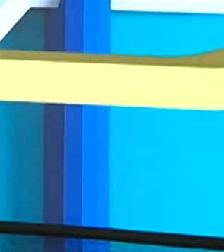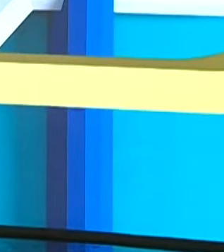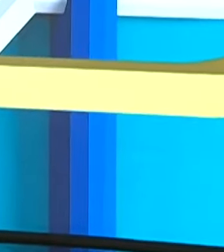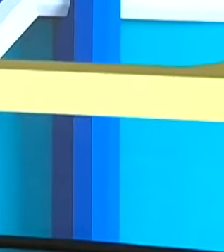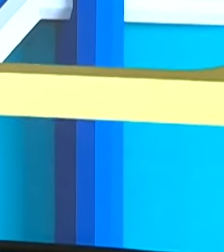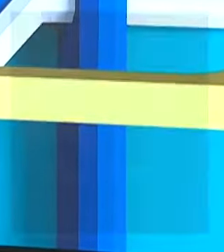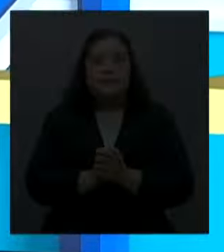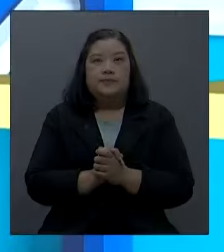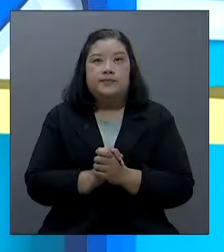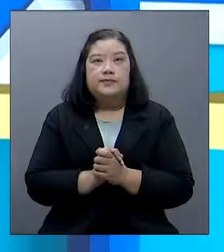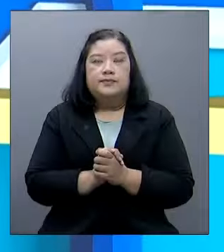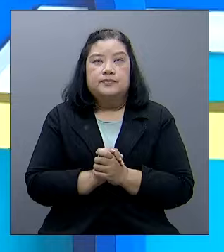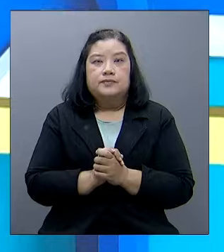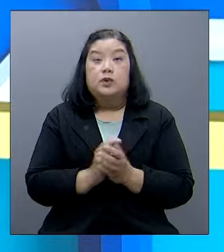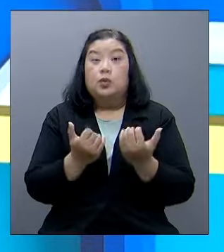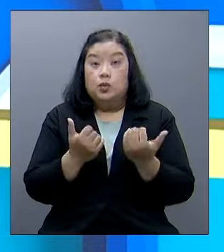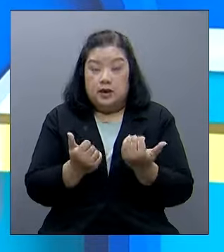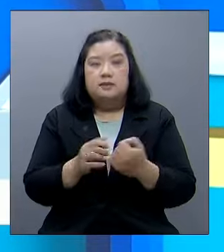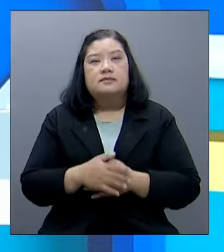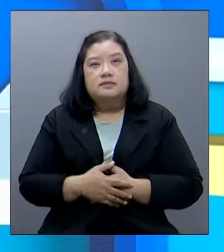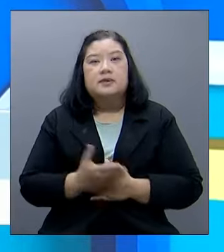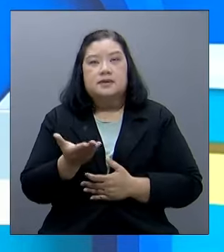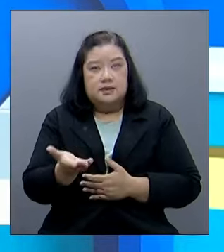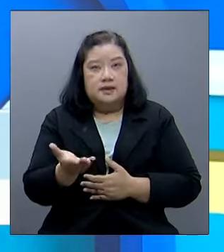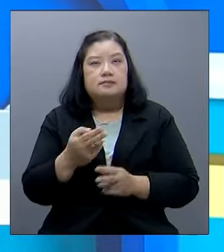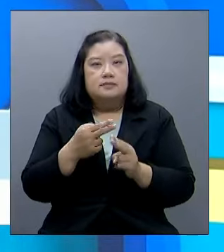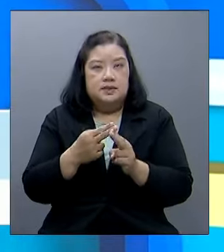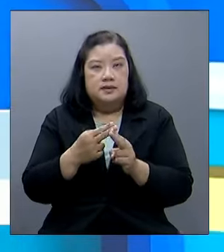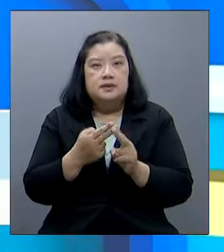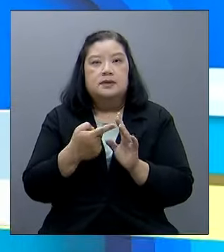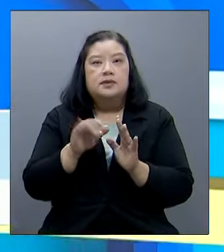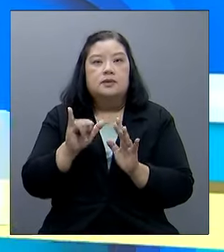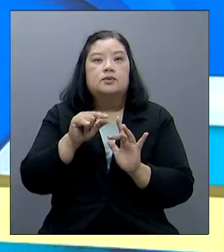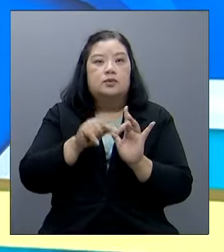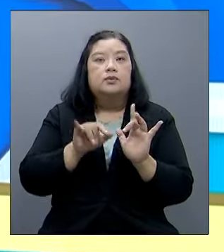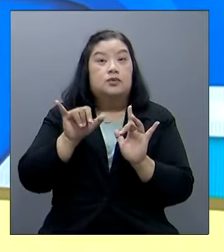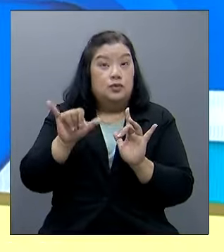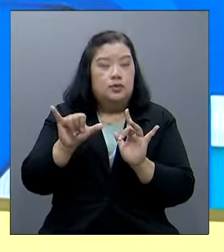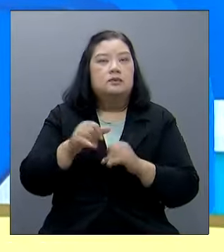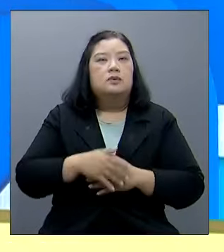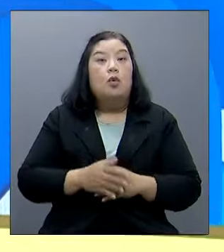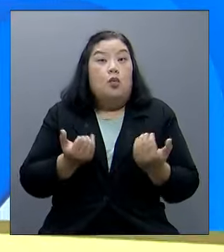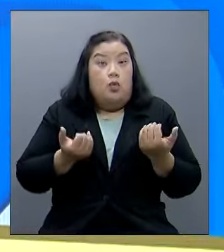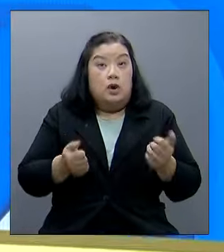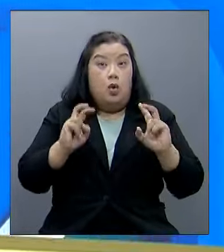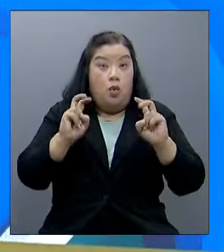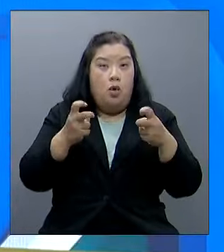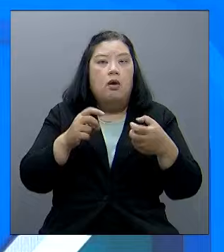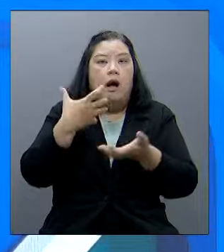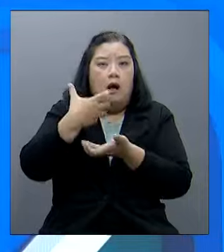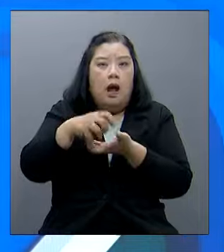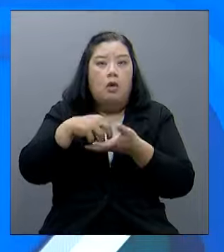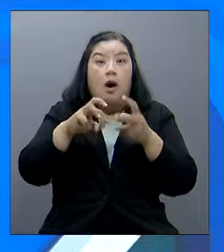สวัสดีค่ะคุณผู้ชมคะคุยกันวันใหม่เช้านี้อยู่กับยุ้ยชมัยพรเห็นประเสริฐค่ะวันนี้เราจะว่าด้วยเรื่องปัญหาความ